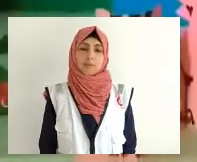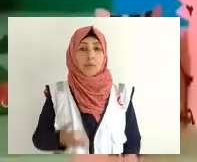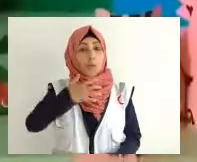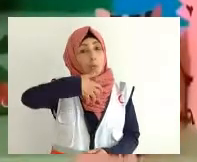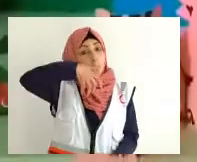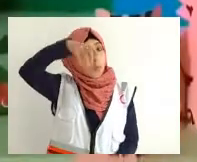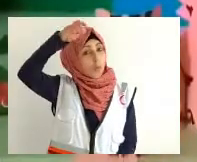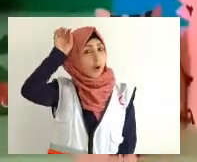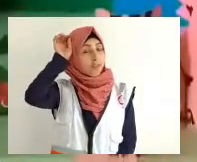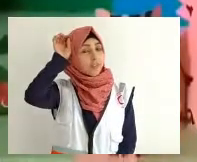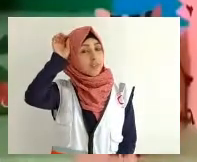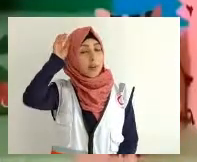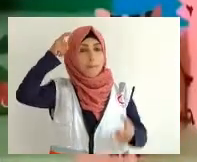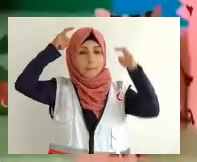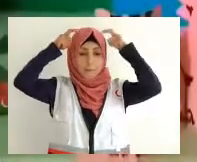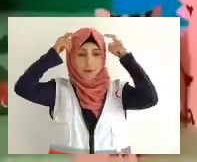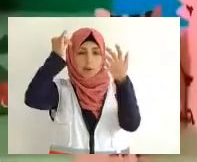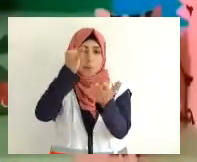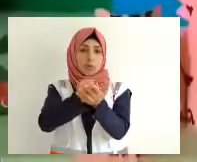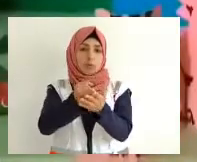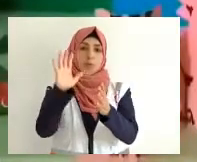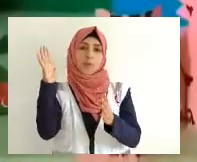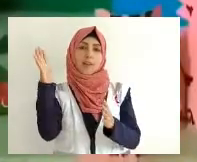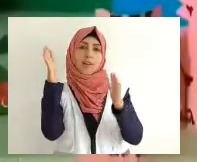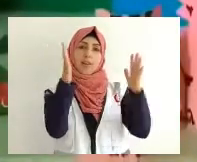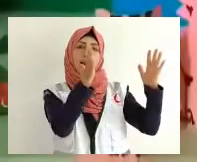والأسد ملك الغابة.